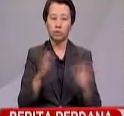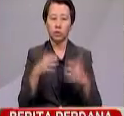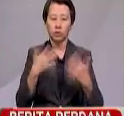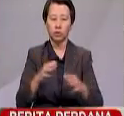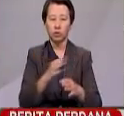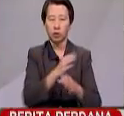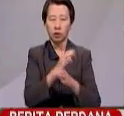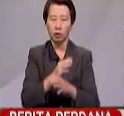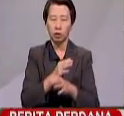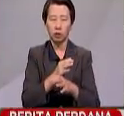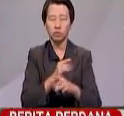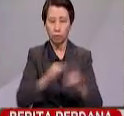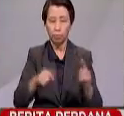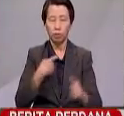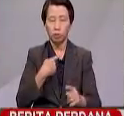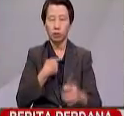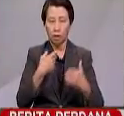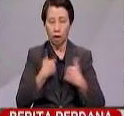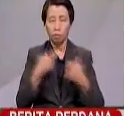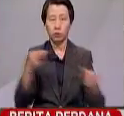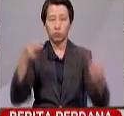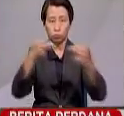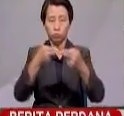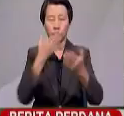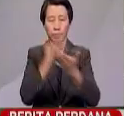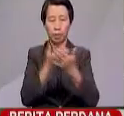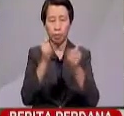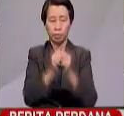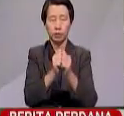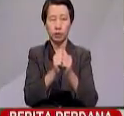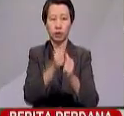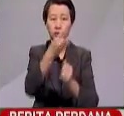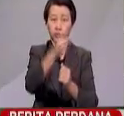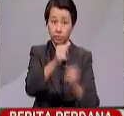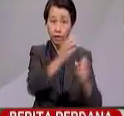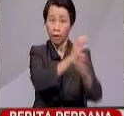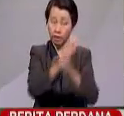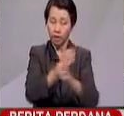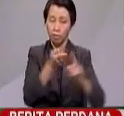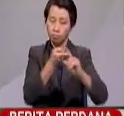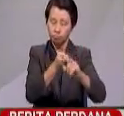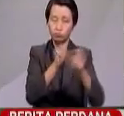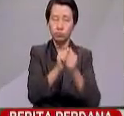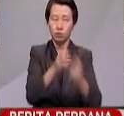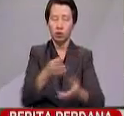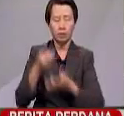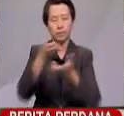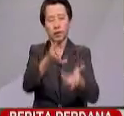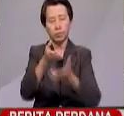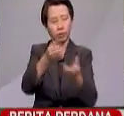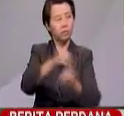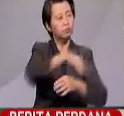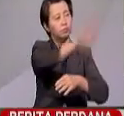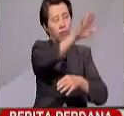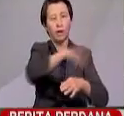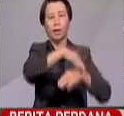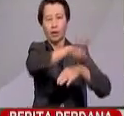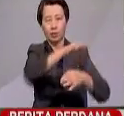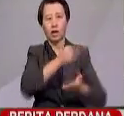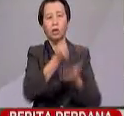Syriacare tak tahu apa semua, tetapi kita memang ada hubungan yang sangat baik dengan Syriacare. So far memang tiap tahun kita beri sumbangan dan insyaAllah kalau ada